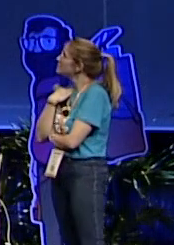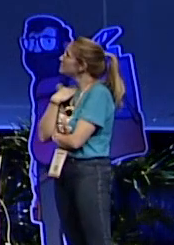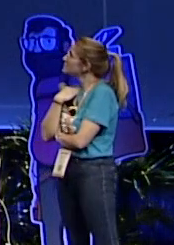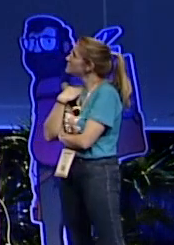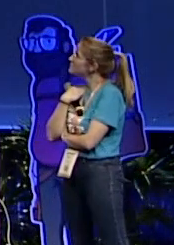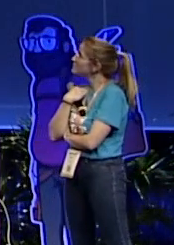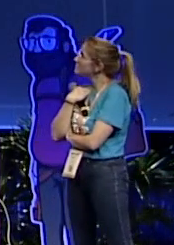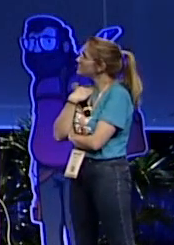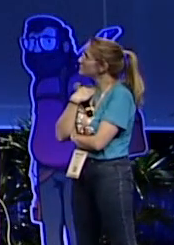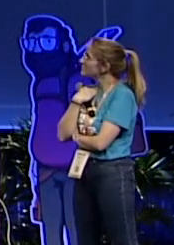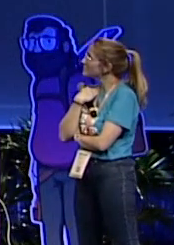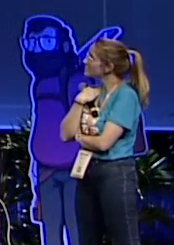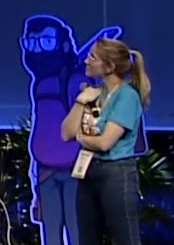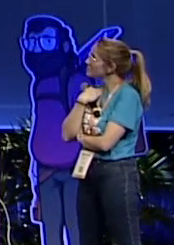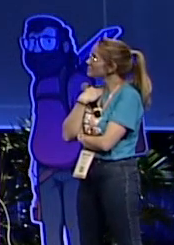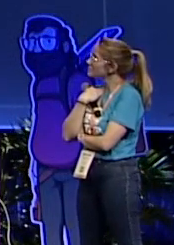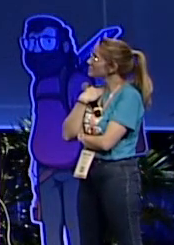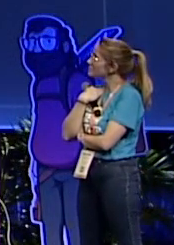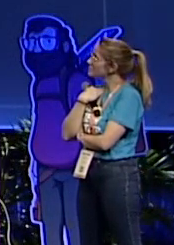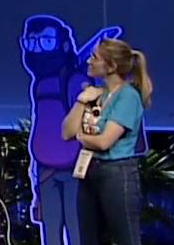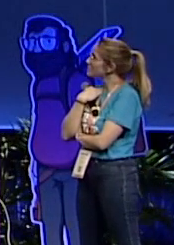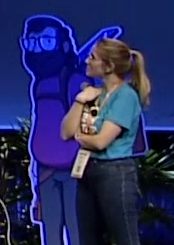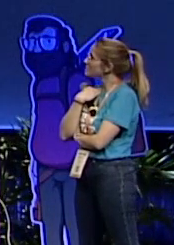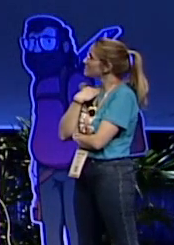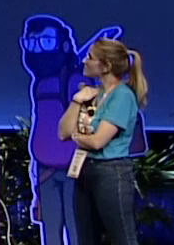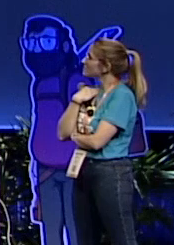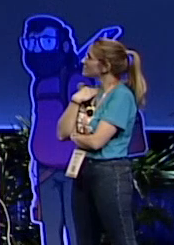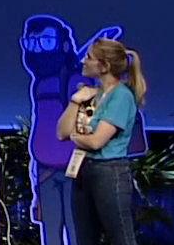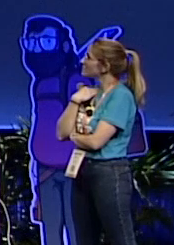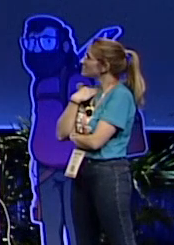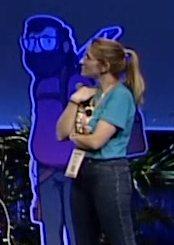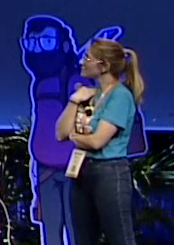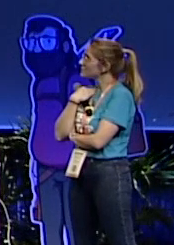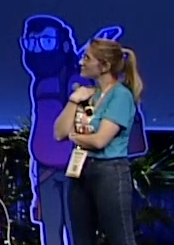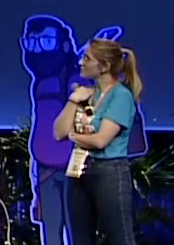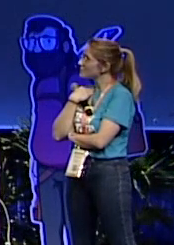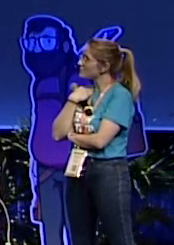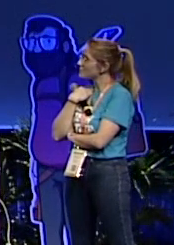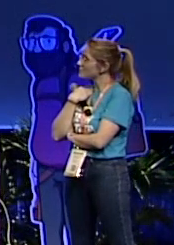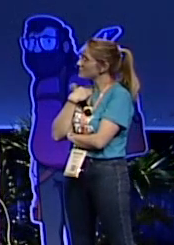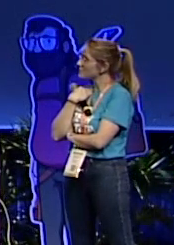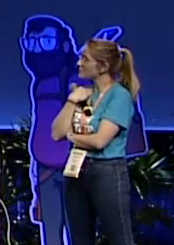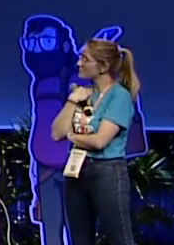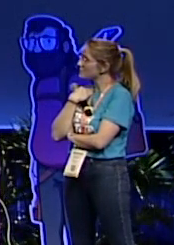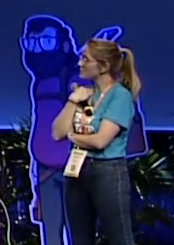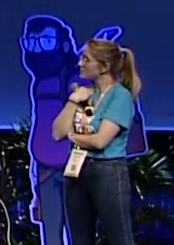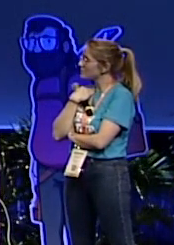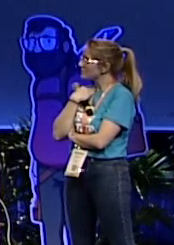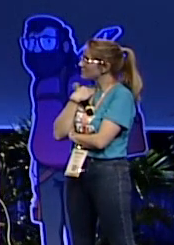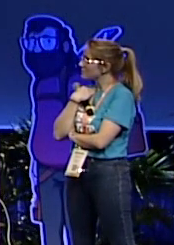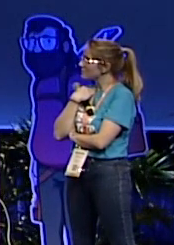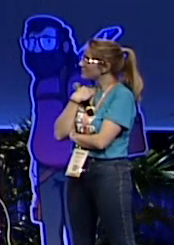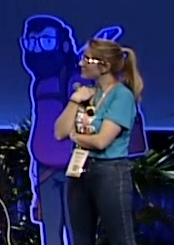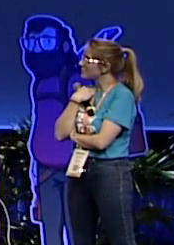.8, on ajoute tout ce qu'on a besoin dans notre espace de travail, on installe les dépendances, on fait un Streamlit Run pour lancer l